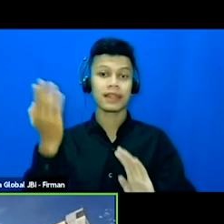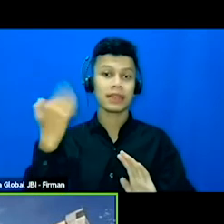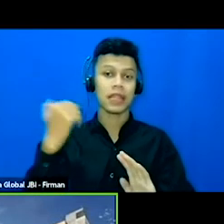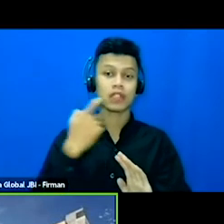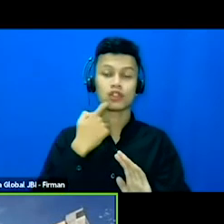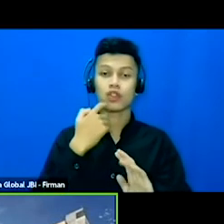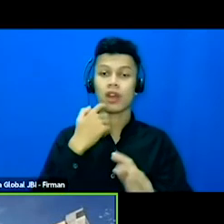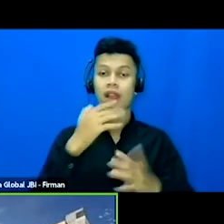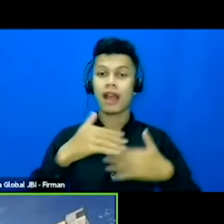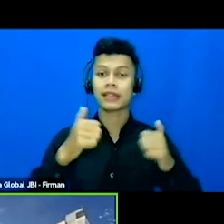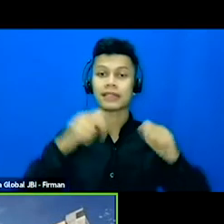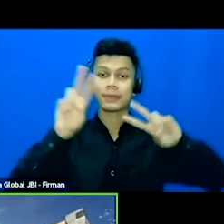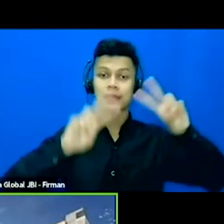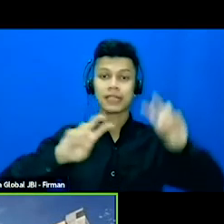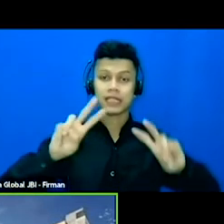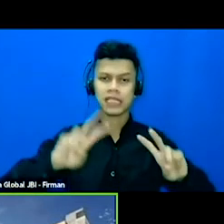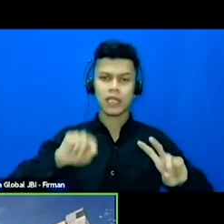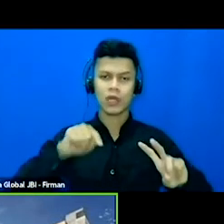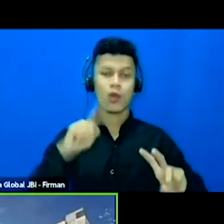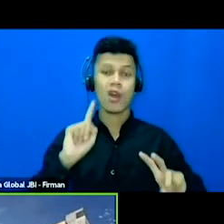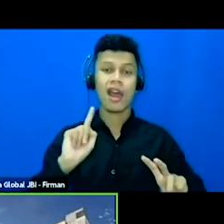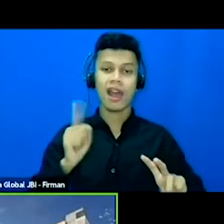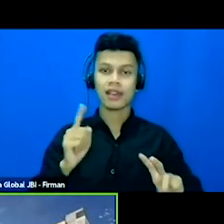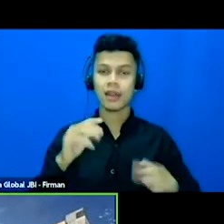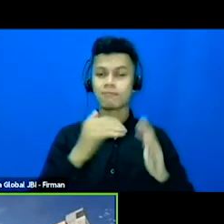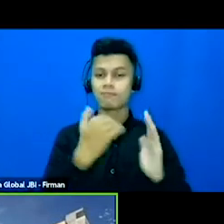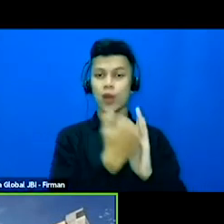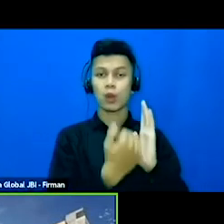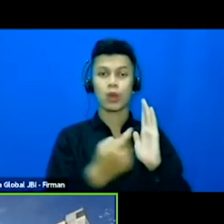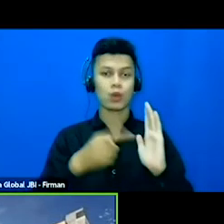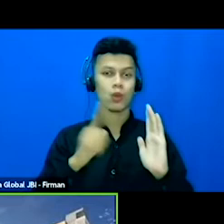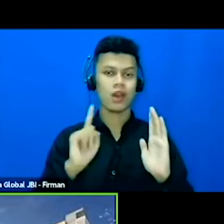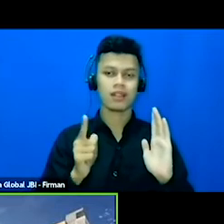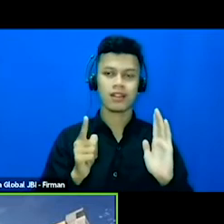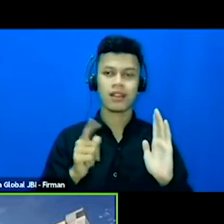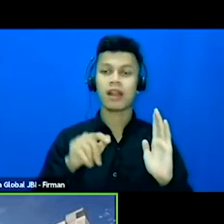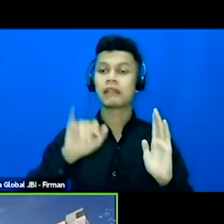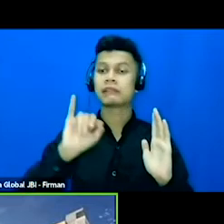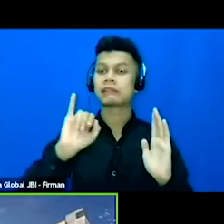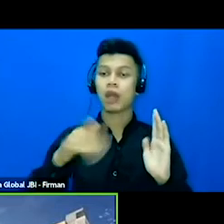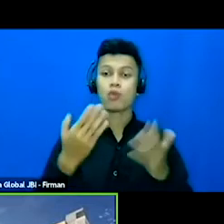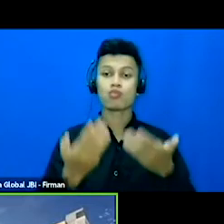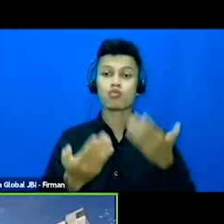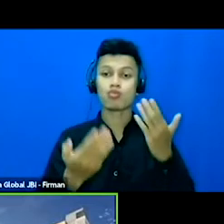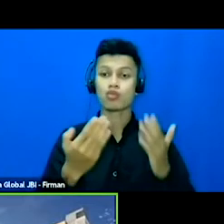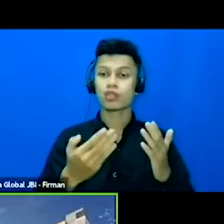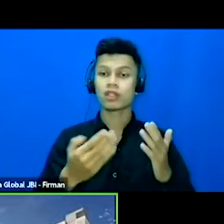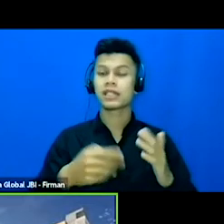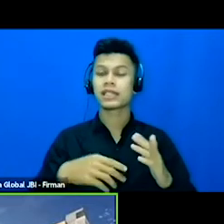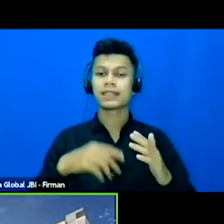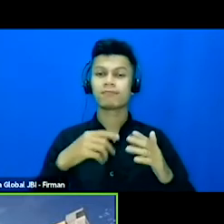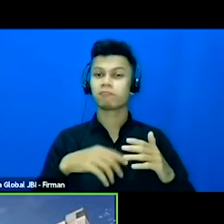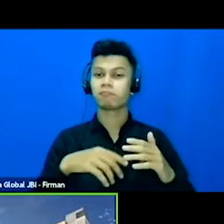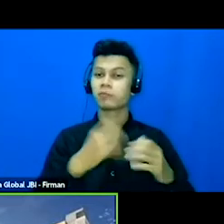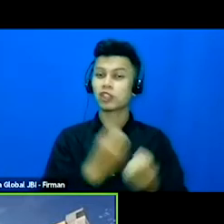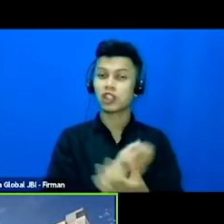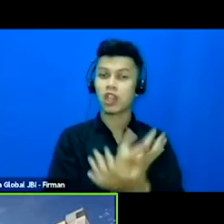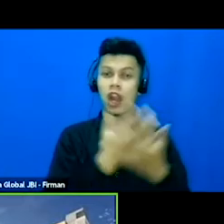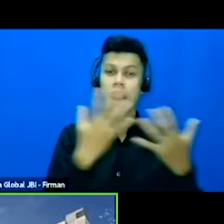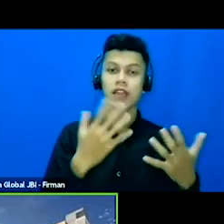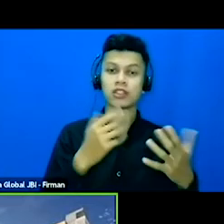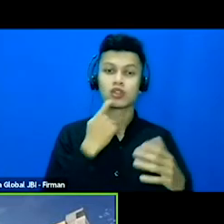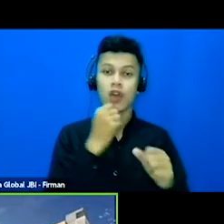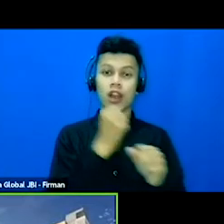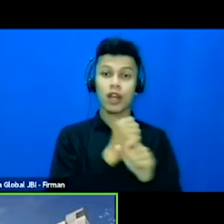penelitian Bu Leni itu ada pengaturan itu sekalipun tidak secara eksplisit itu disebut